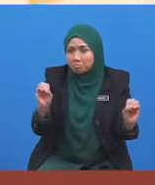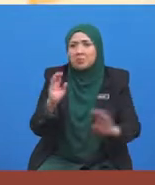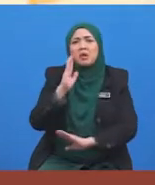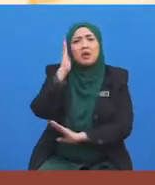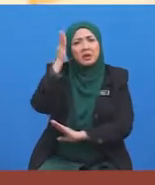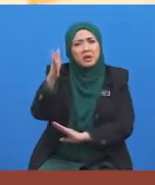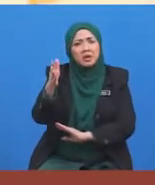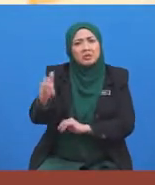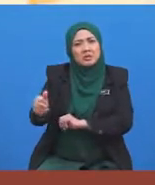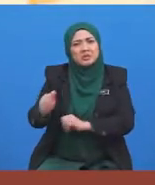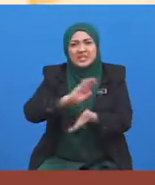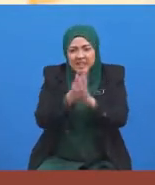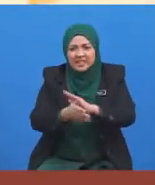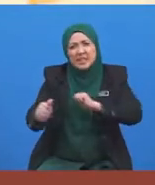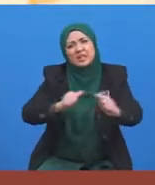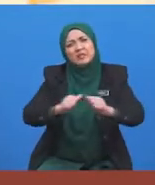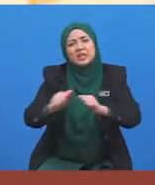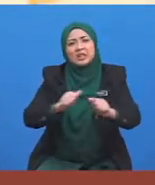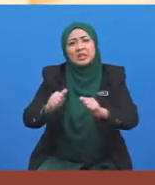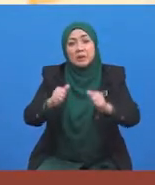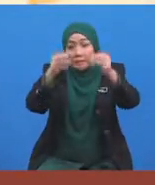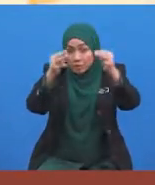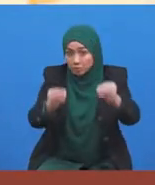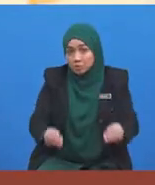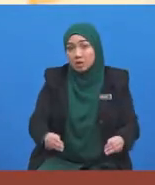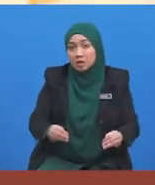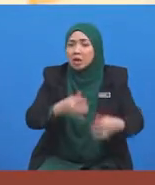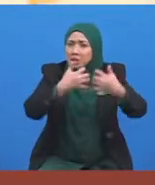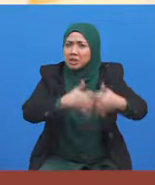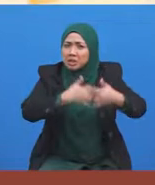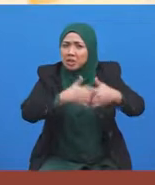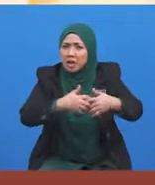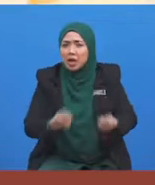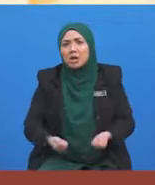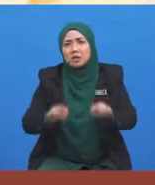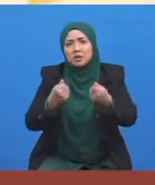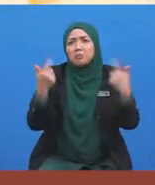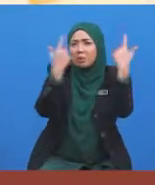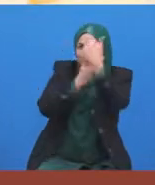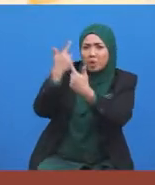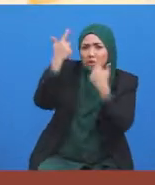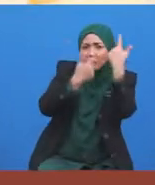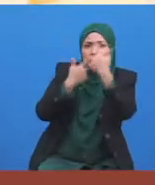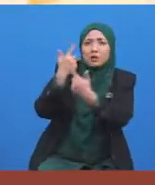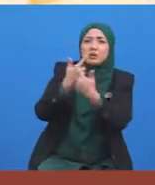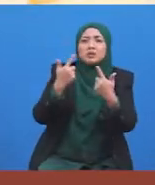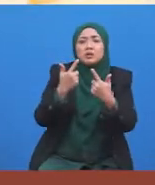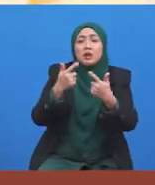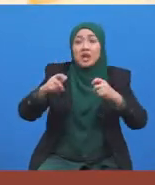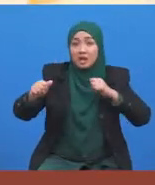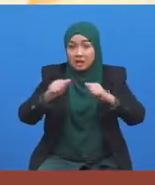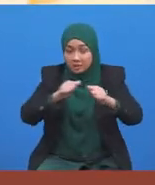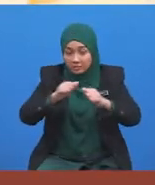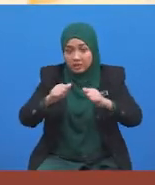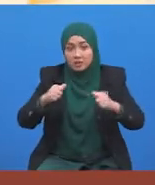aktiviti manusia seperti aktiviti perindustrian, pengangkutan, pelancongan dan aktiviti